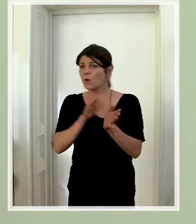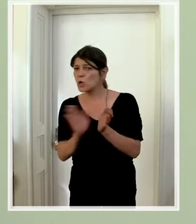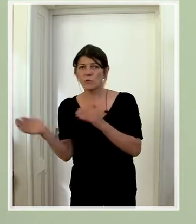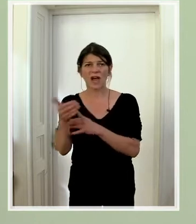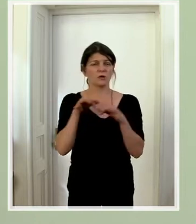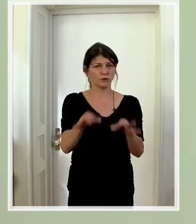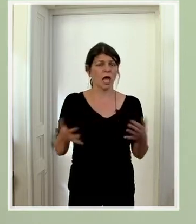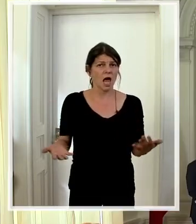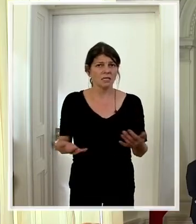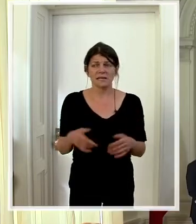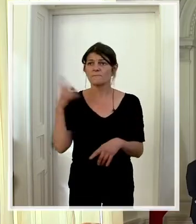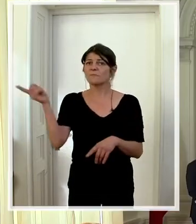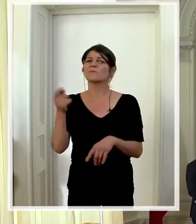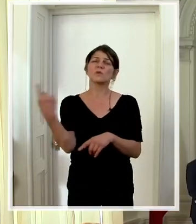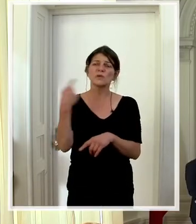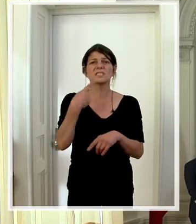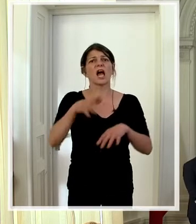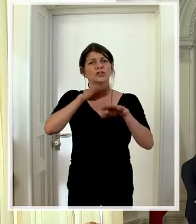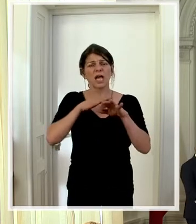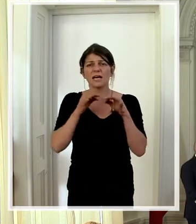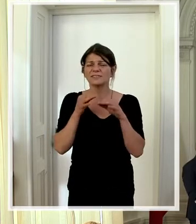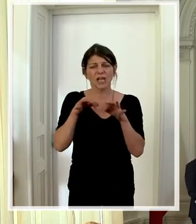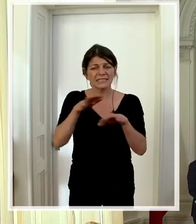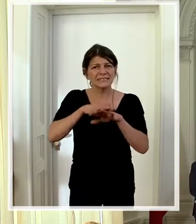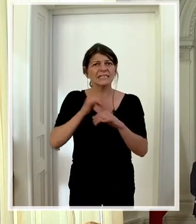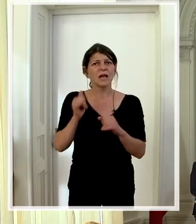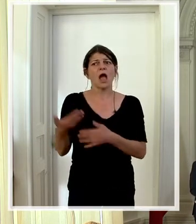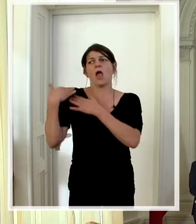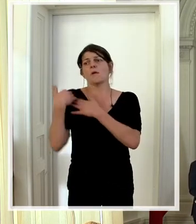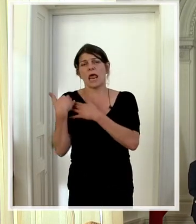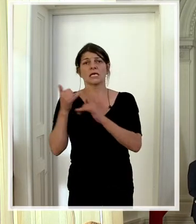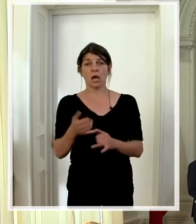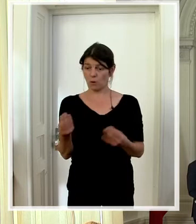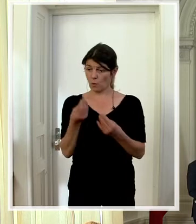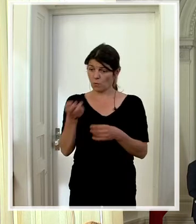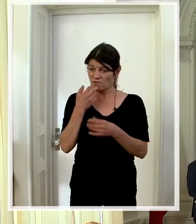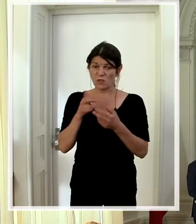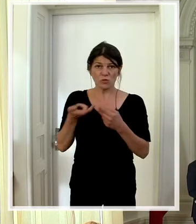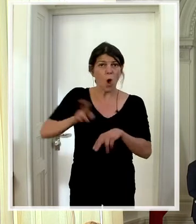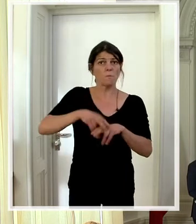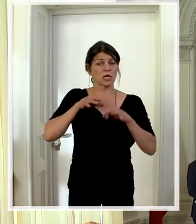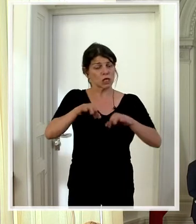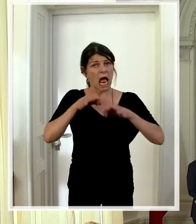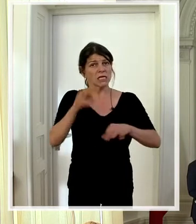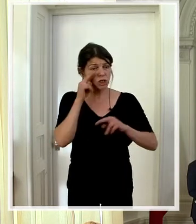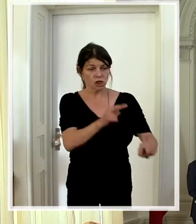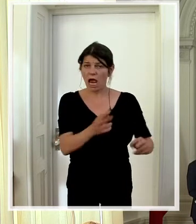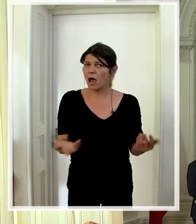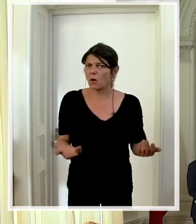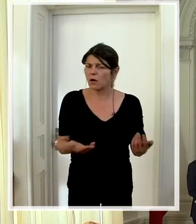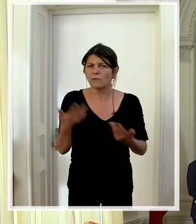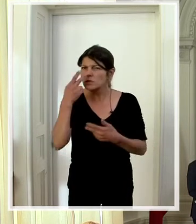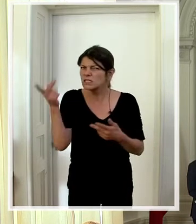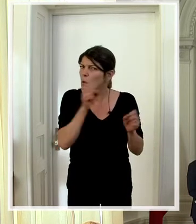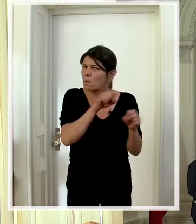gibt, aber heute, wenn Sie sagen, Straßennetz ist insgesamt überlastet, warum setzen die denn noch mehr auf Straßen? Wo sind Ihr